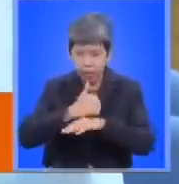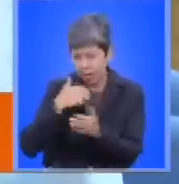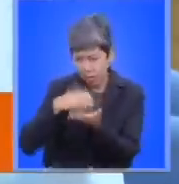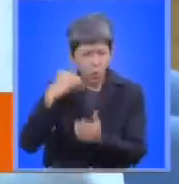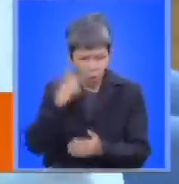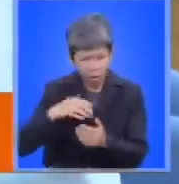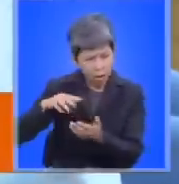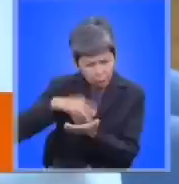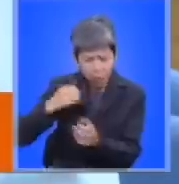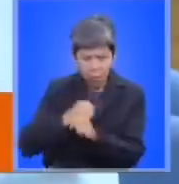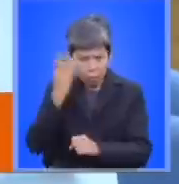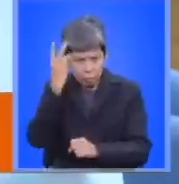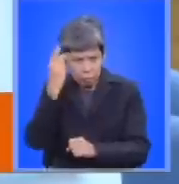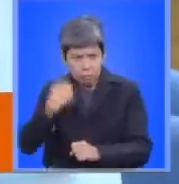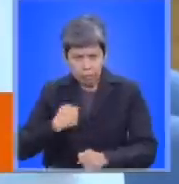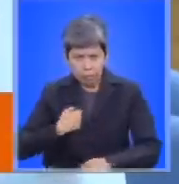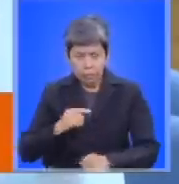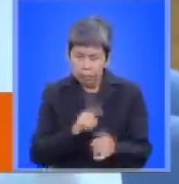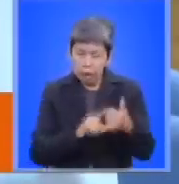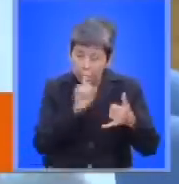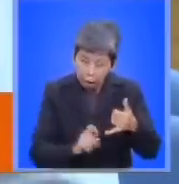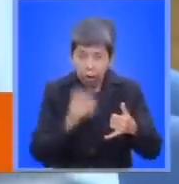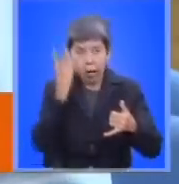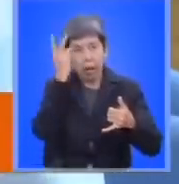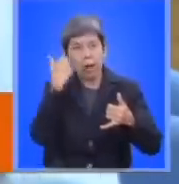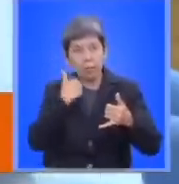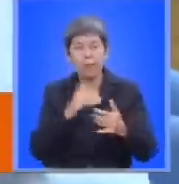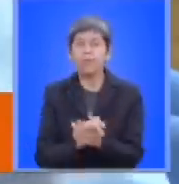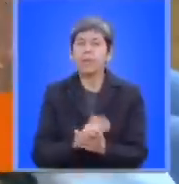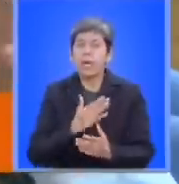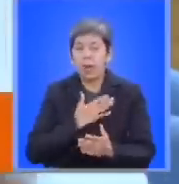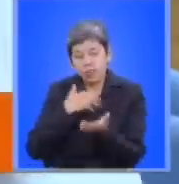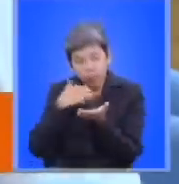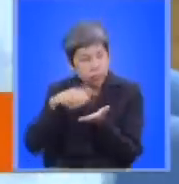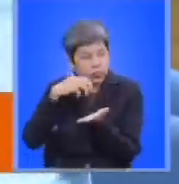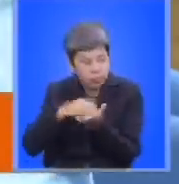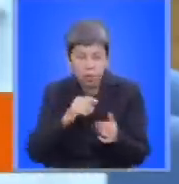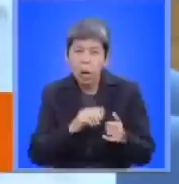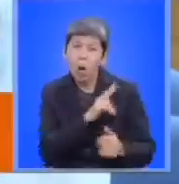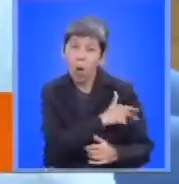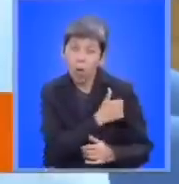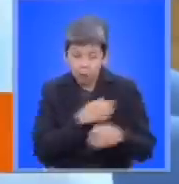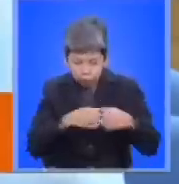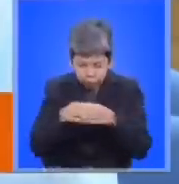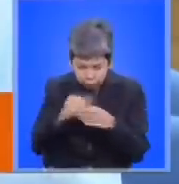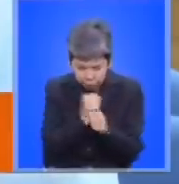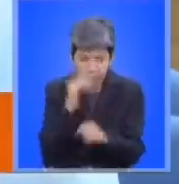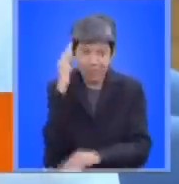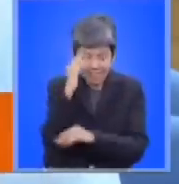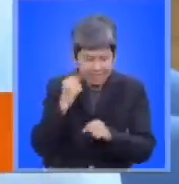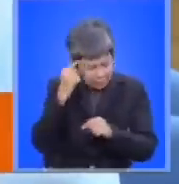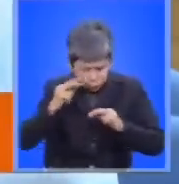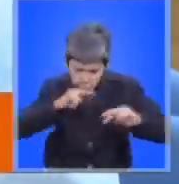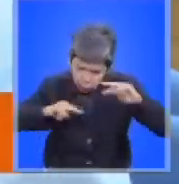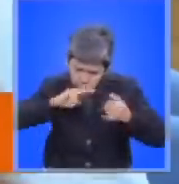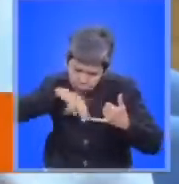กวันเพราะว่าผมกลัวจะตายรายแรกนอกจีนนะครับก็ท่านก็รายงานทุกวันแล้วคุณหมอทีมงานแพทย์ที่เนี่ยก็ช่วยกันดู